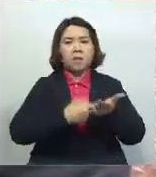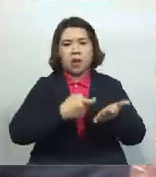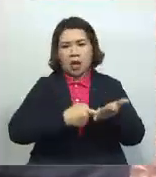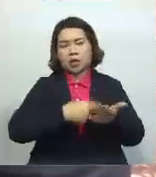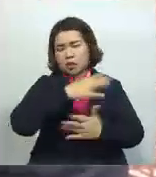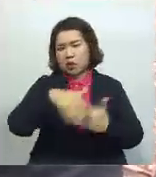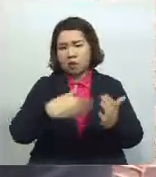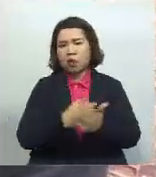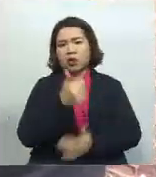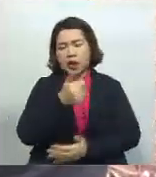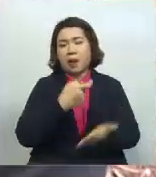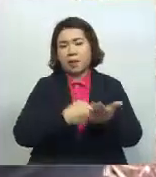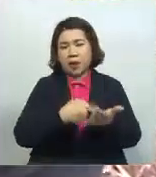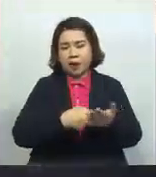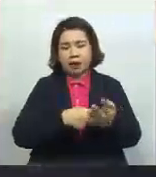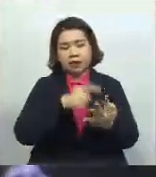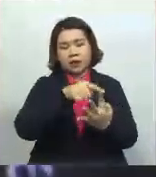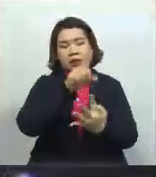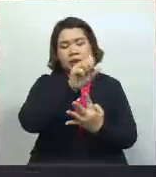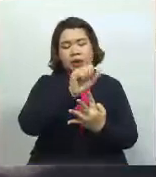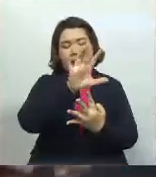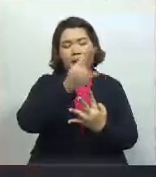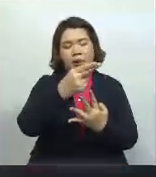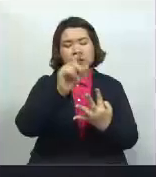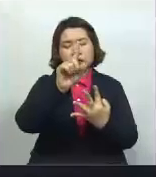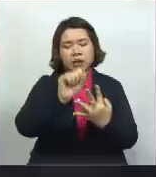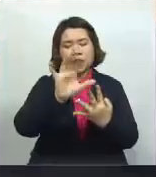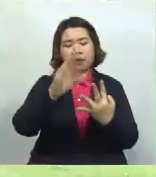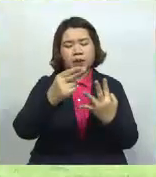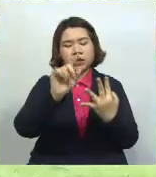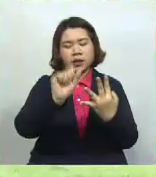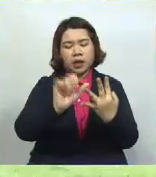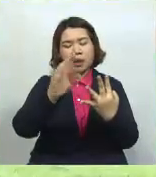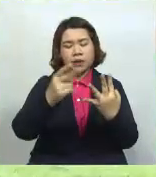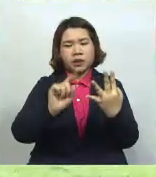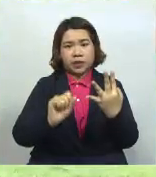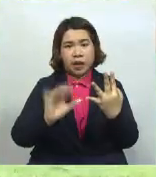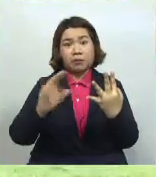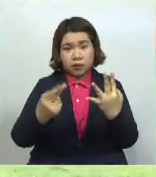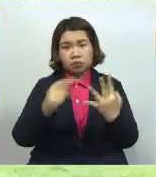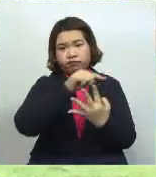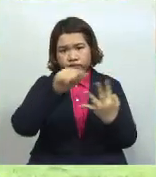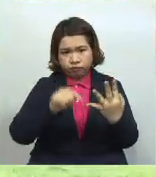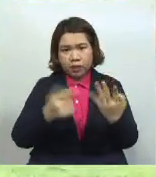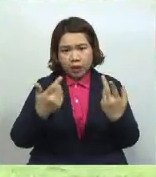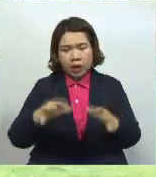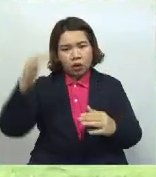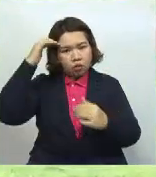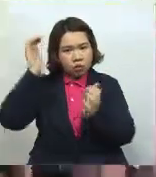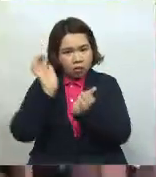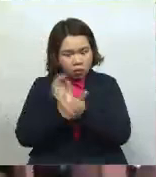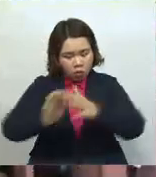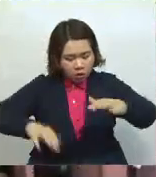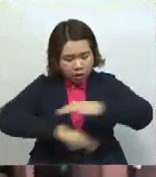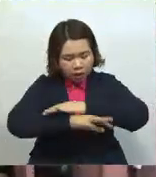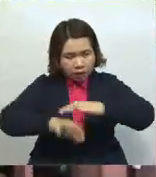งหมดด้วยวงเงินประกันคนละ 150,000 บาทสำหรับเหตุการณ์ที่เกิดขึ้นทั้งหมดนี้ตำรวจได้รวบรวมพยานหลักฐ